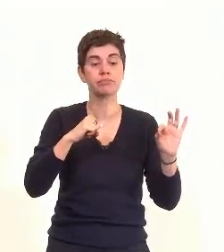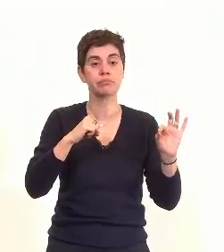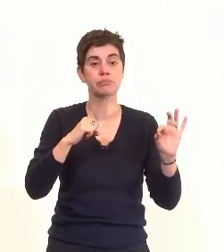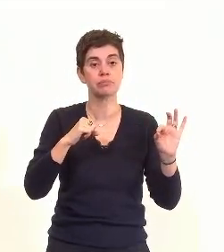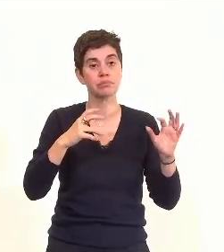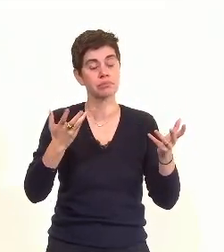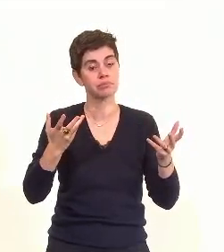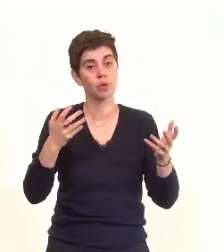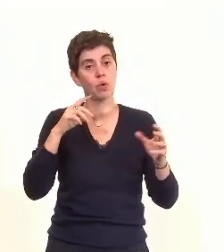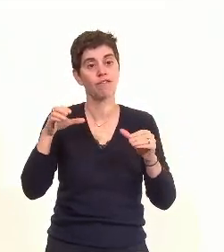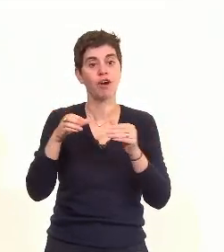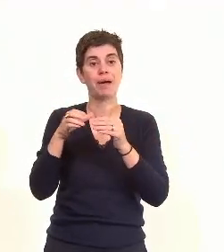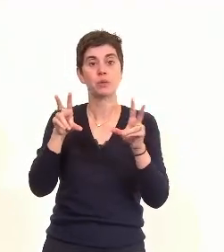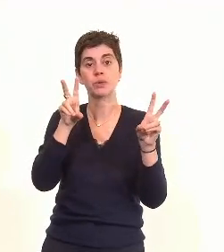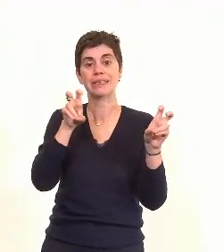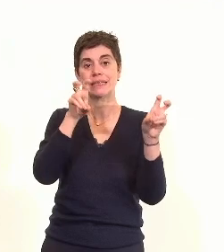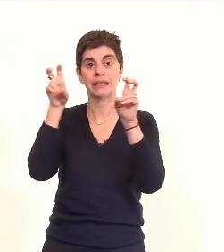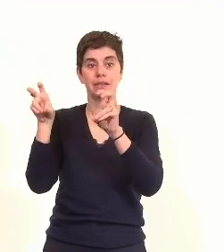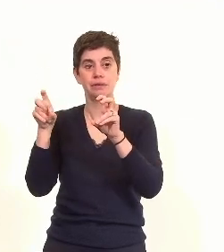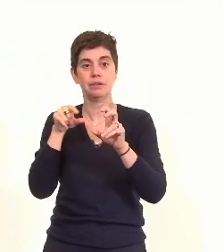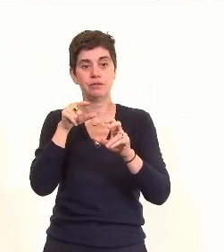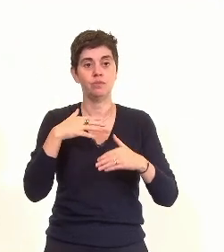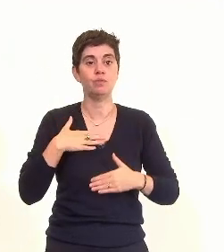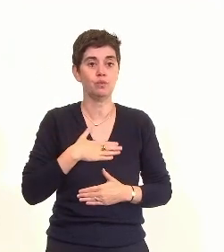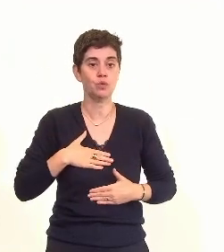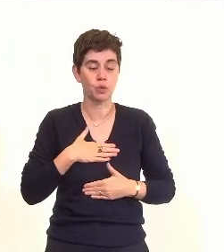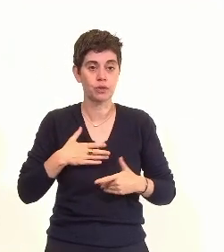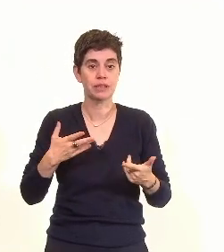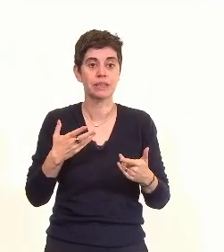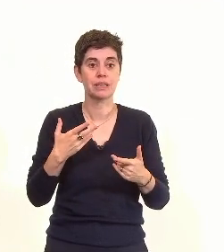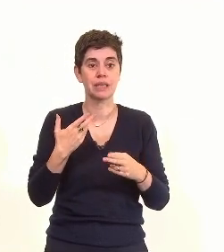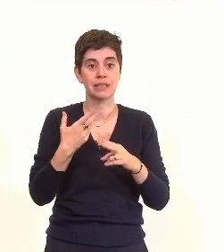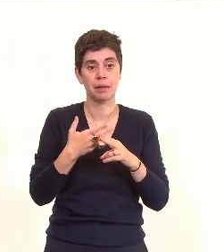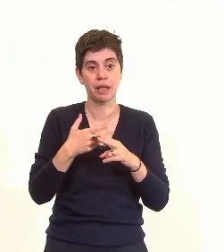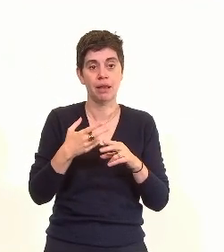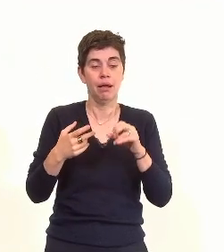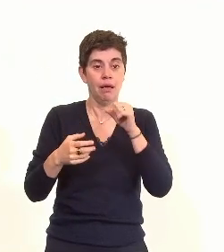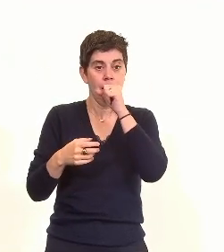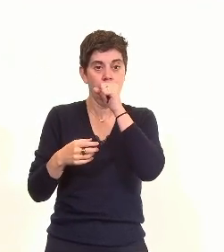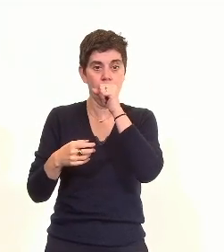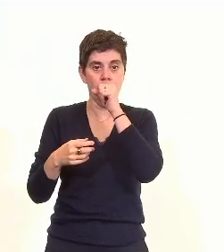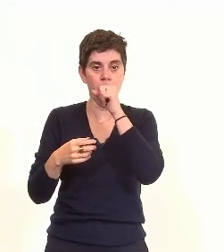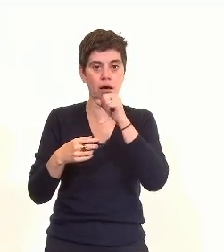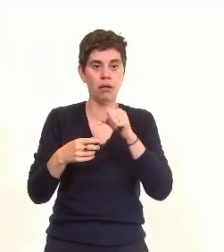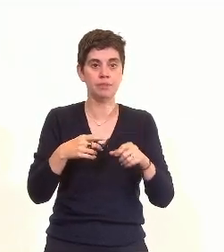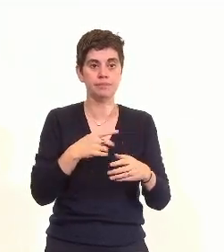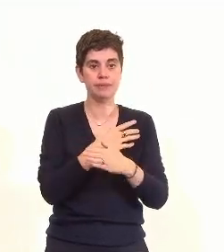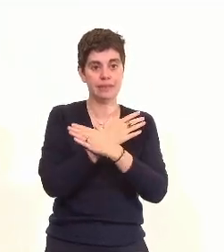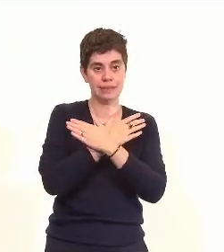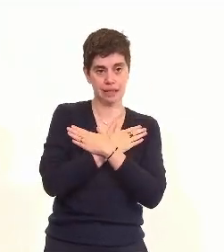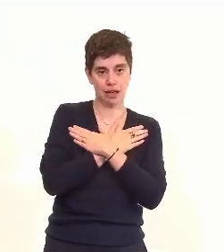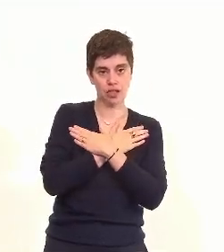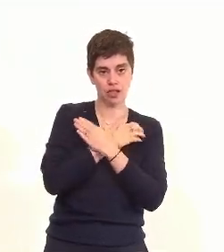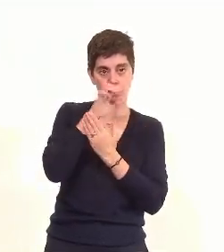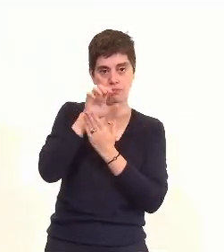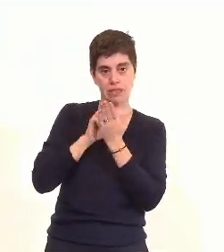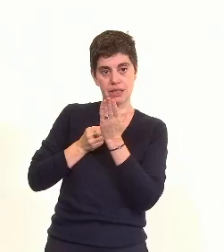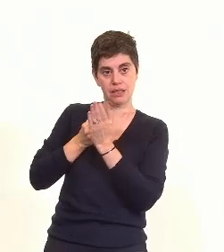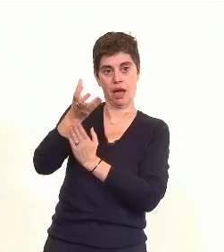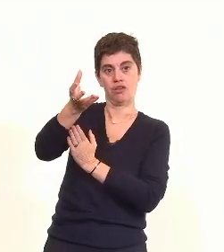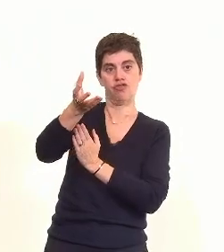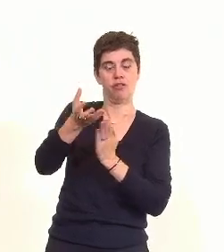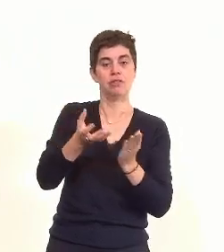Et alors, vous serez contents, ça s'appelle « Les sages ont un message ». Voilà, on est parti de... Vous dites que vous aviez une expérience. Oui.